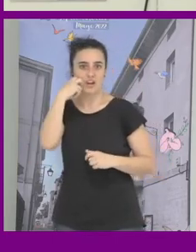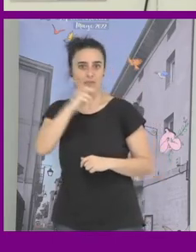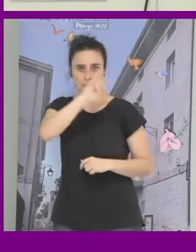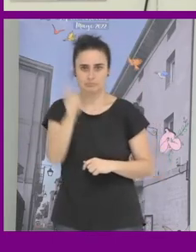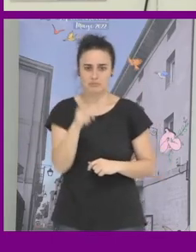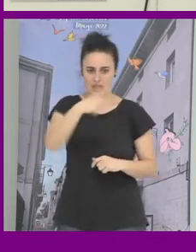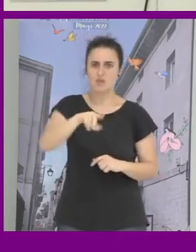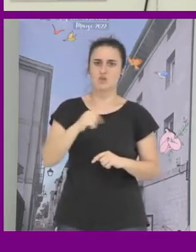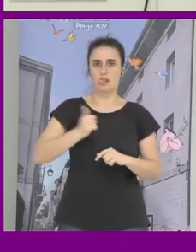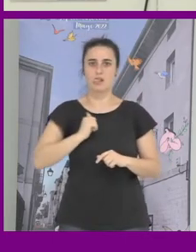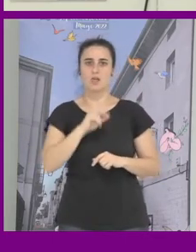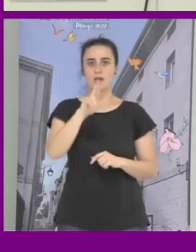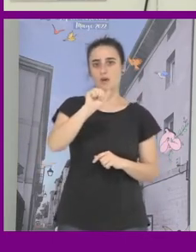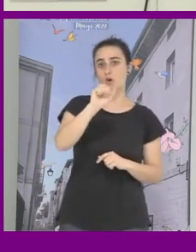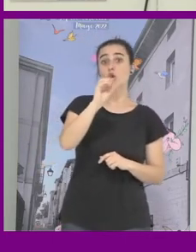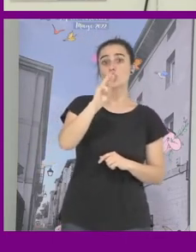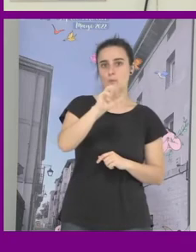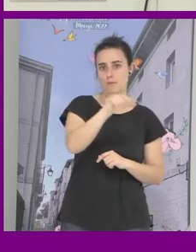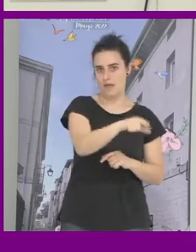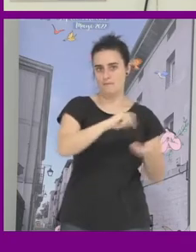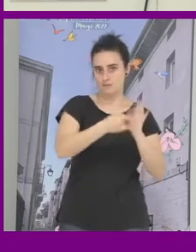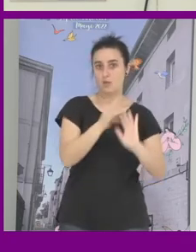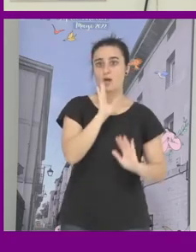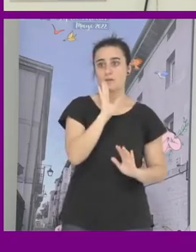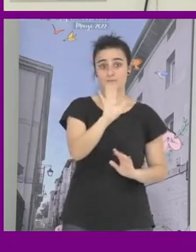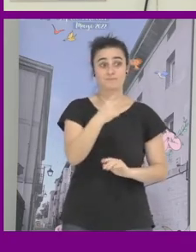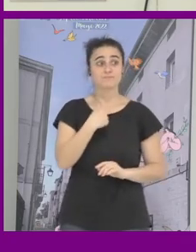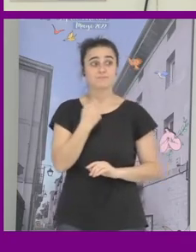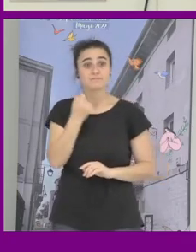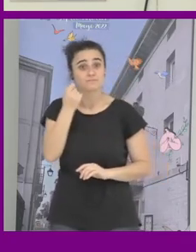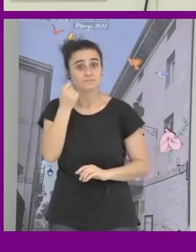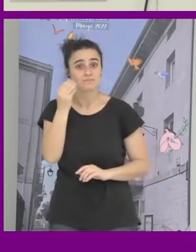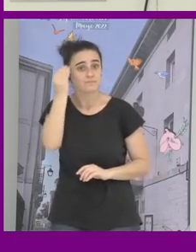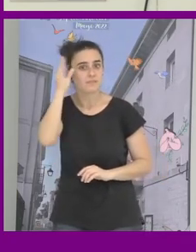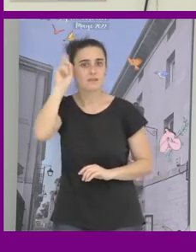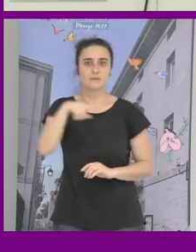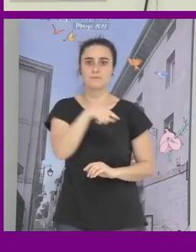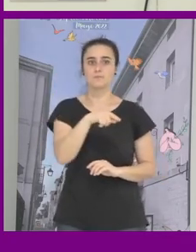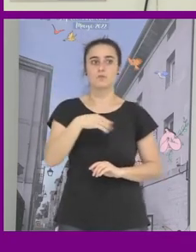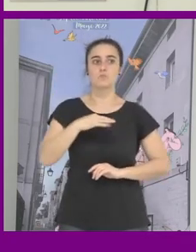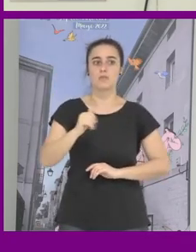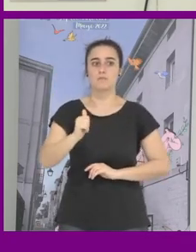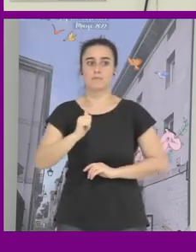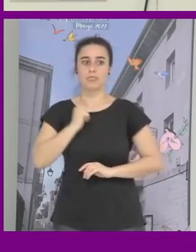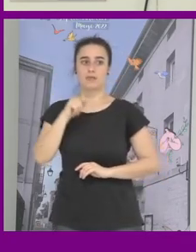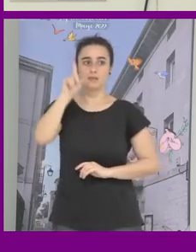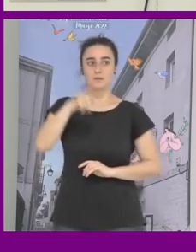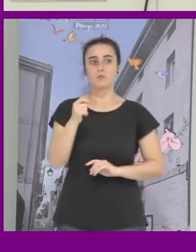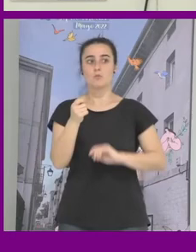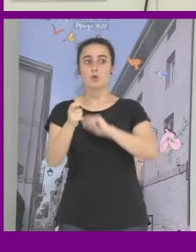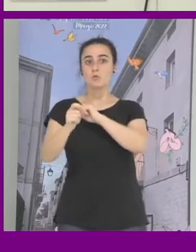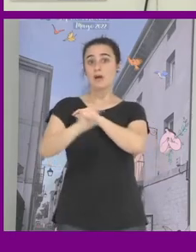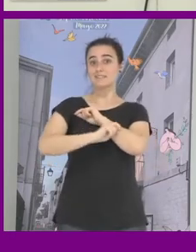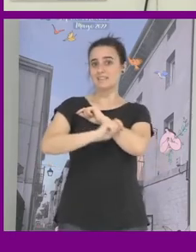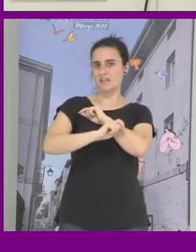bueno, hori interesgarria da. Eta momentu batean, iruditzen zait, bai izan dela, bai izan daitekela, ba, horrelako estrategia kurioso